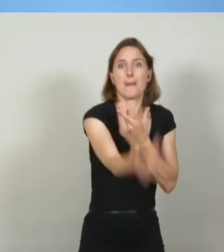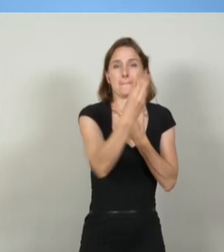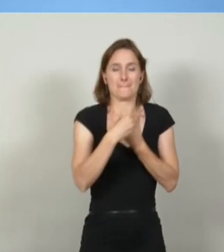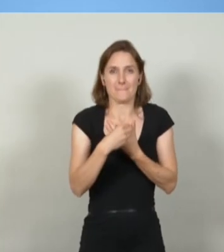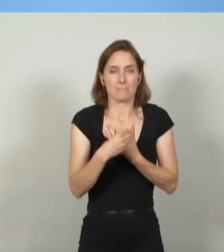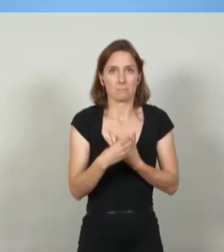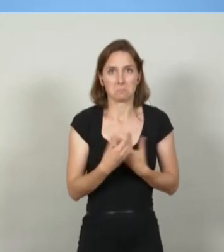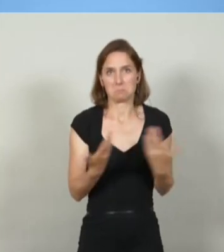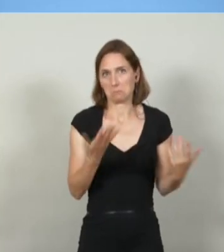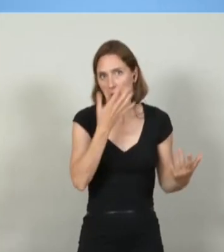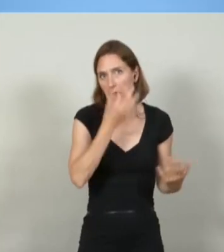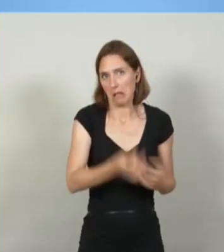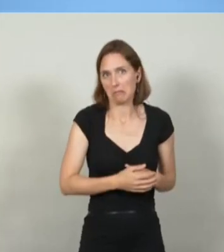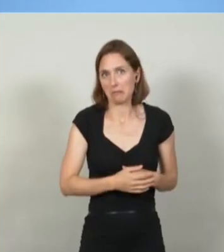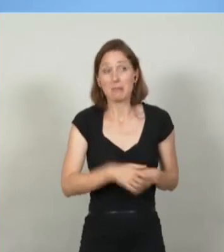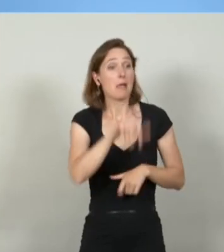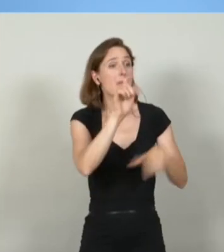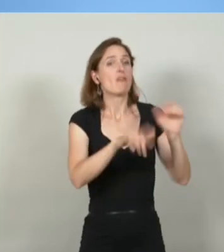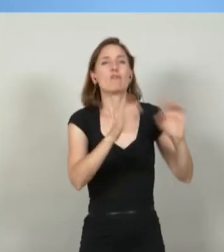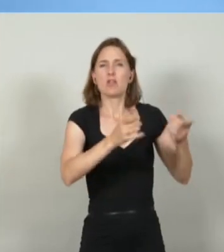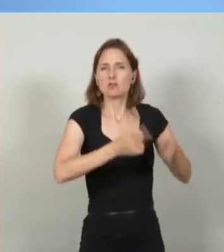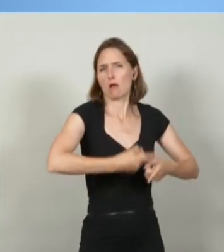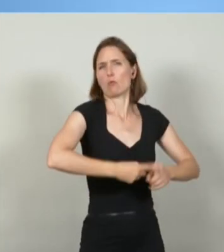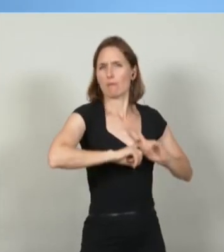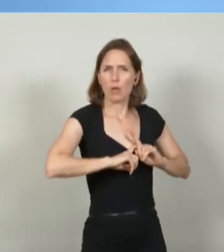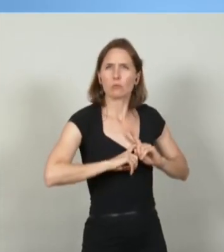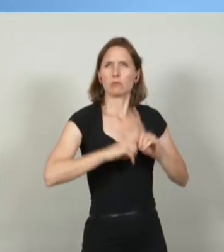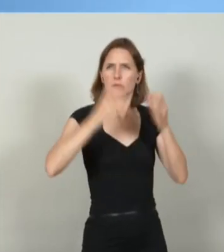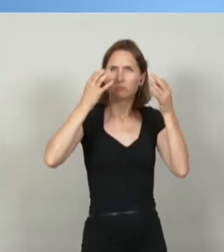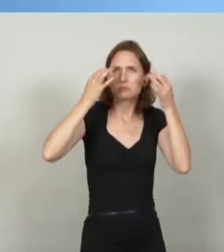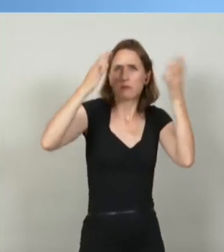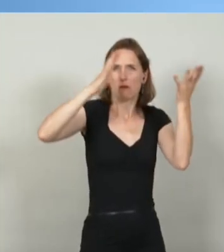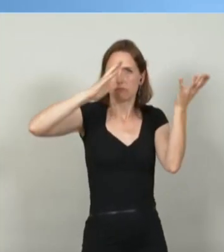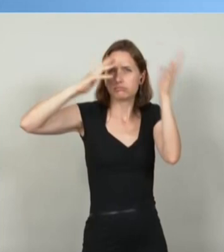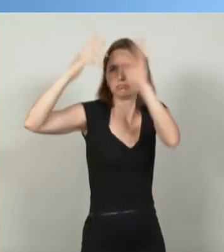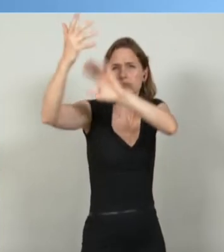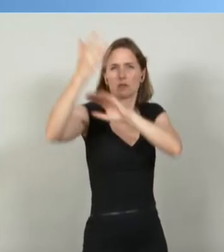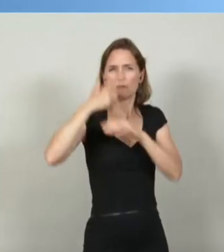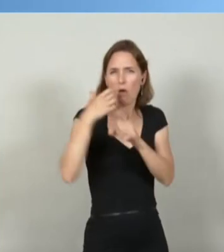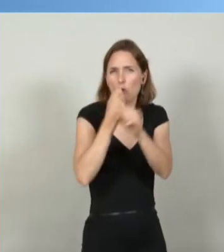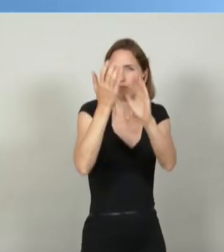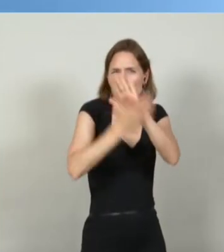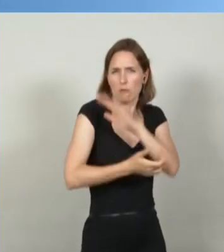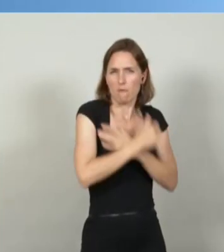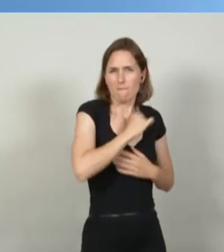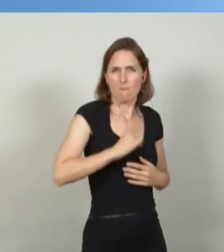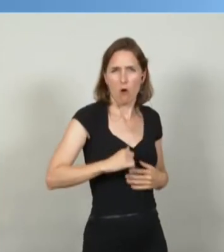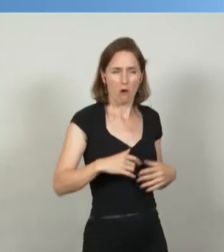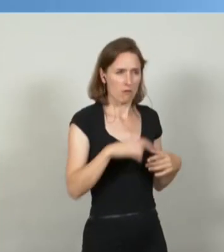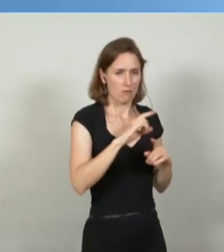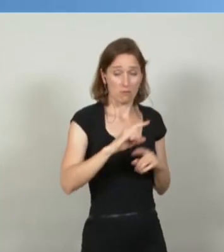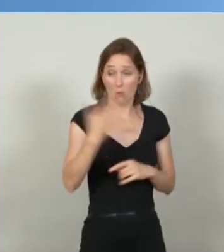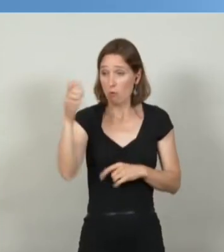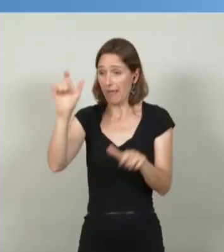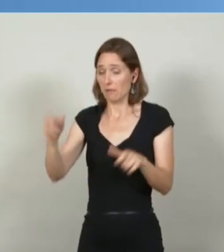dehors de celles et de ceux qui sont déjà sensibilisés à ces enjeux au combien fondamentaux n'auront pas vraiment senti la différence avec une